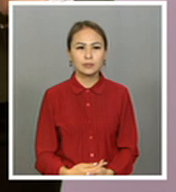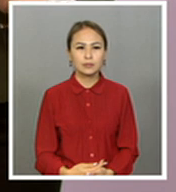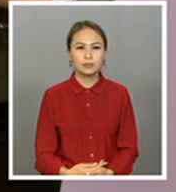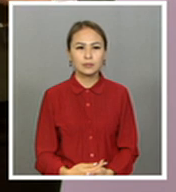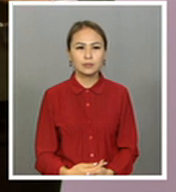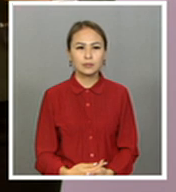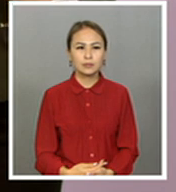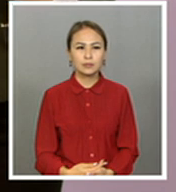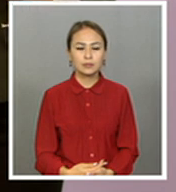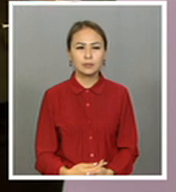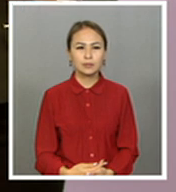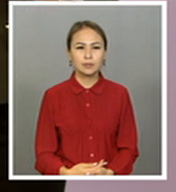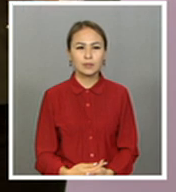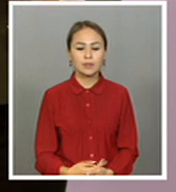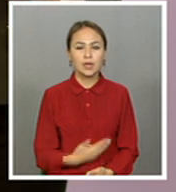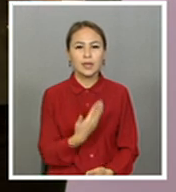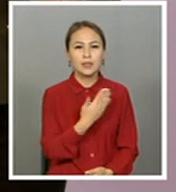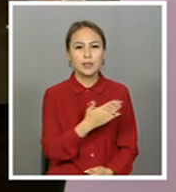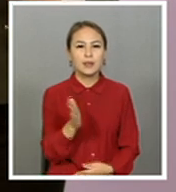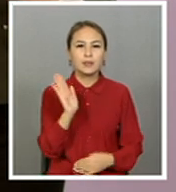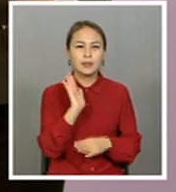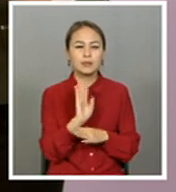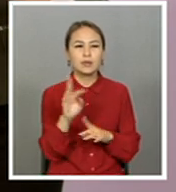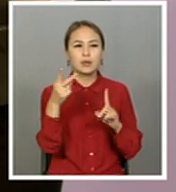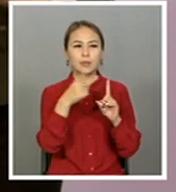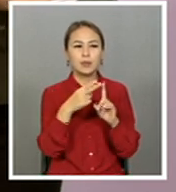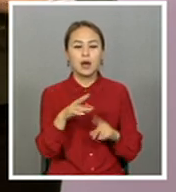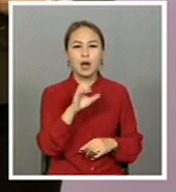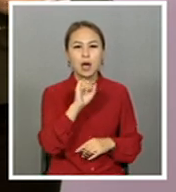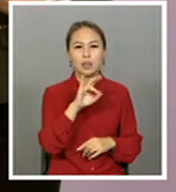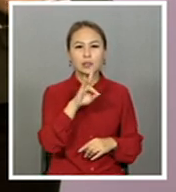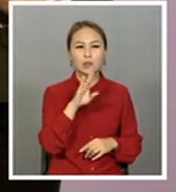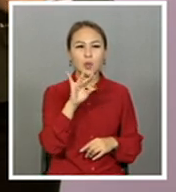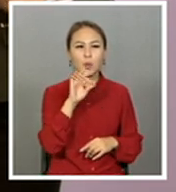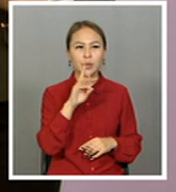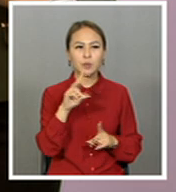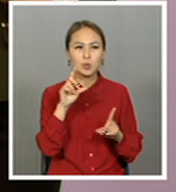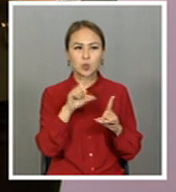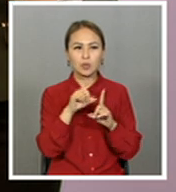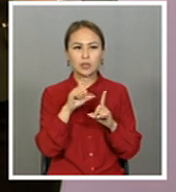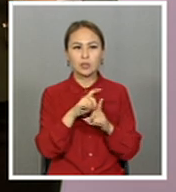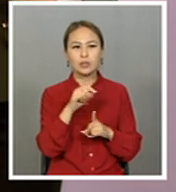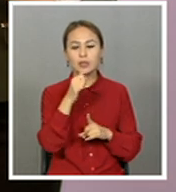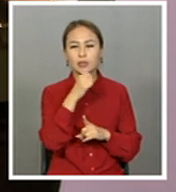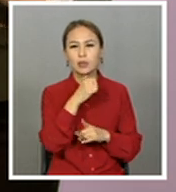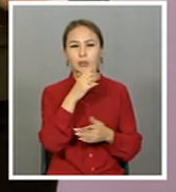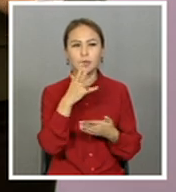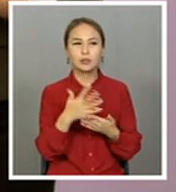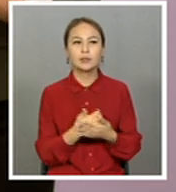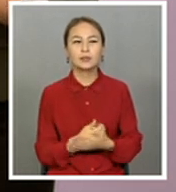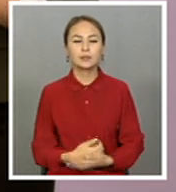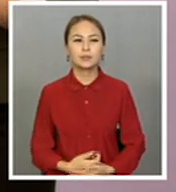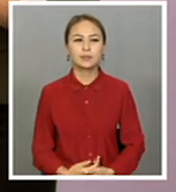тапсырма. Осы мақалдардағы антоним сөздерді табыңдар.